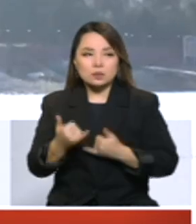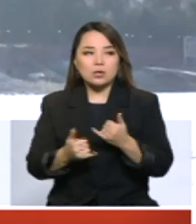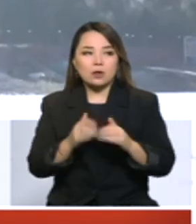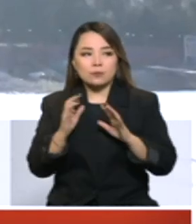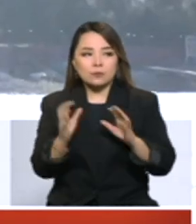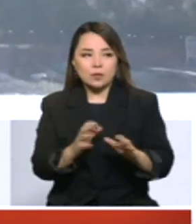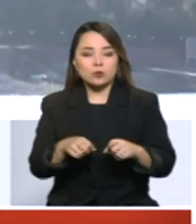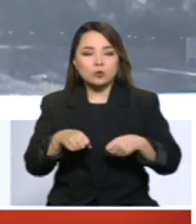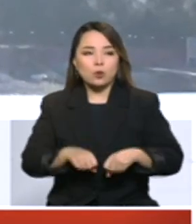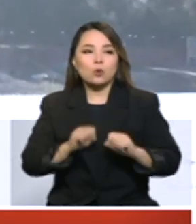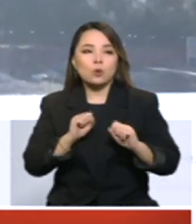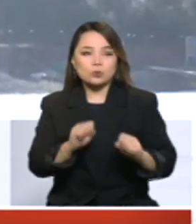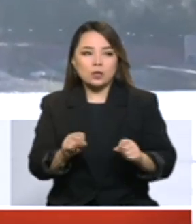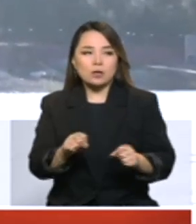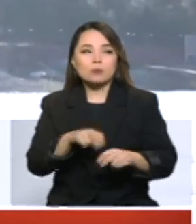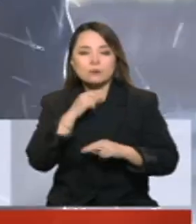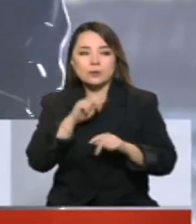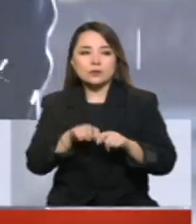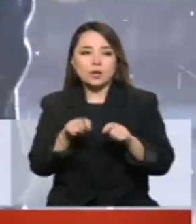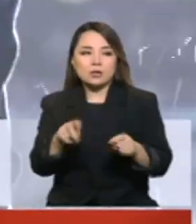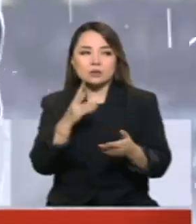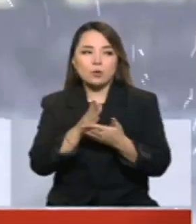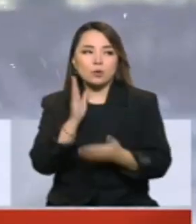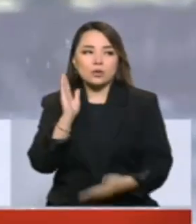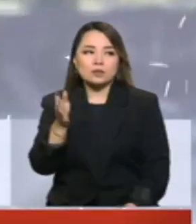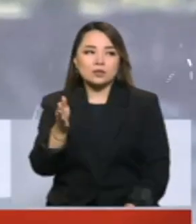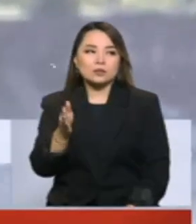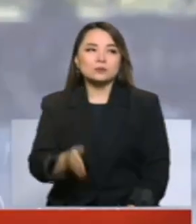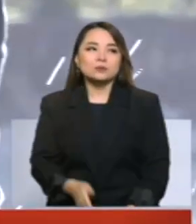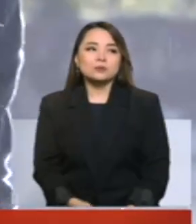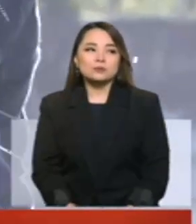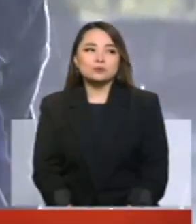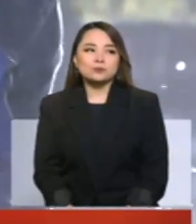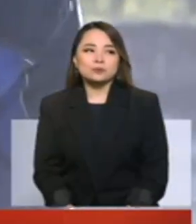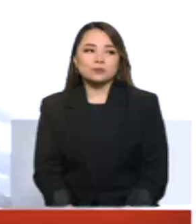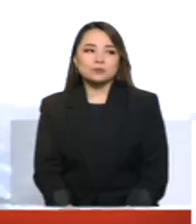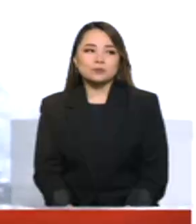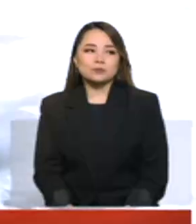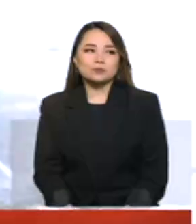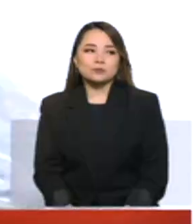қорғау мәселелері қамтылған. Қуаныш Қанатұлы, Самат Оразалинов, Қазақстан ұлттық арнасы, Жетісу облысы.